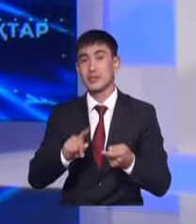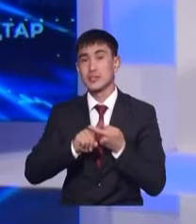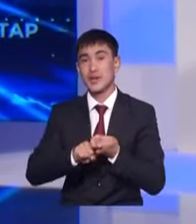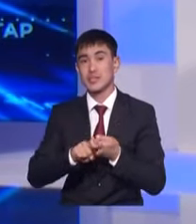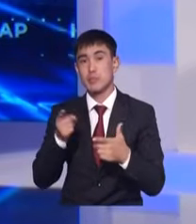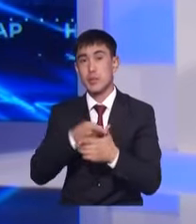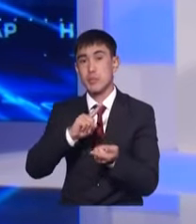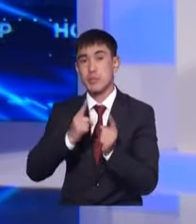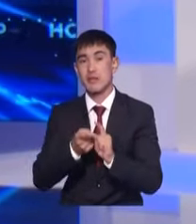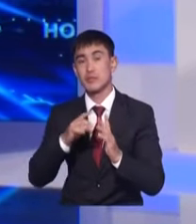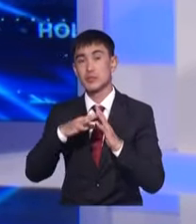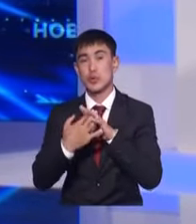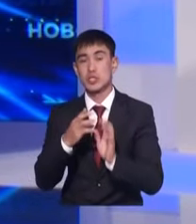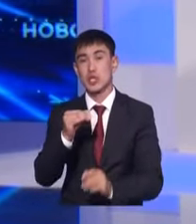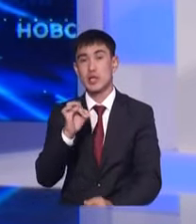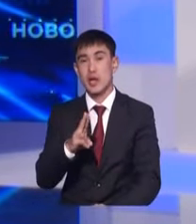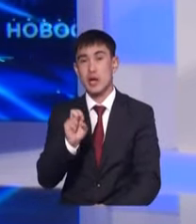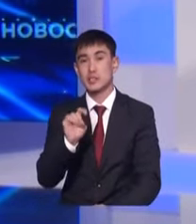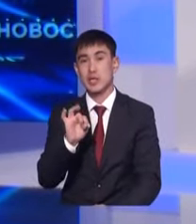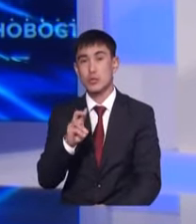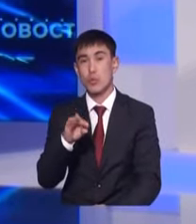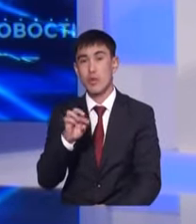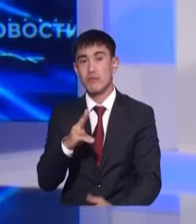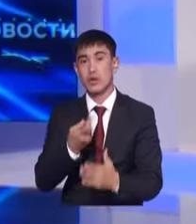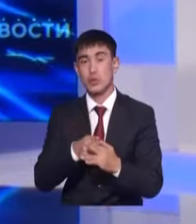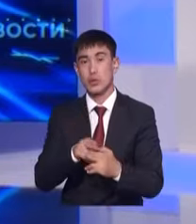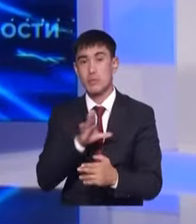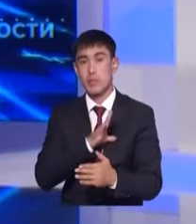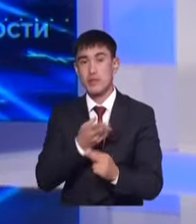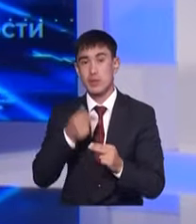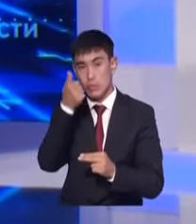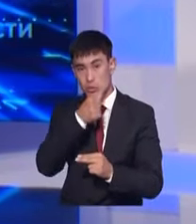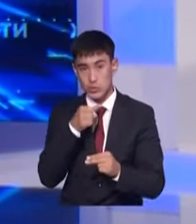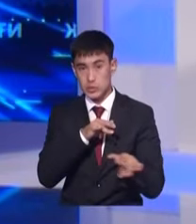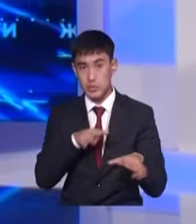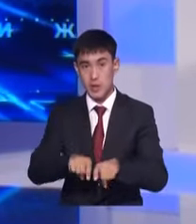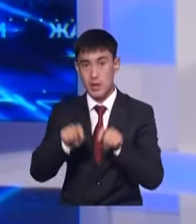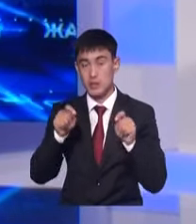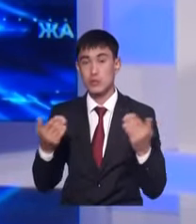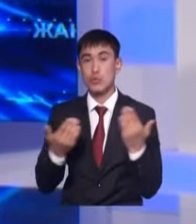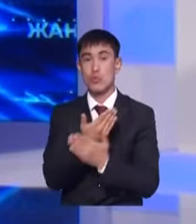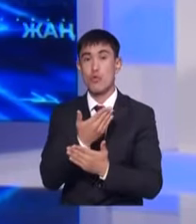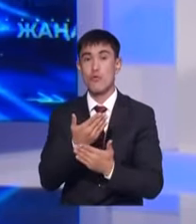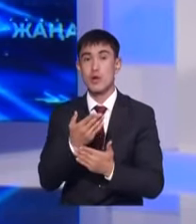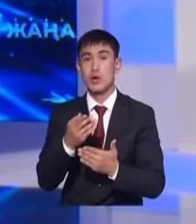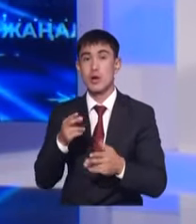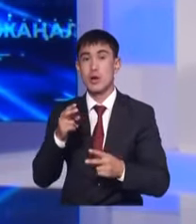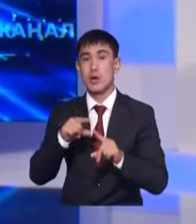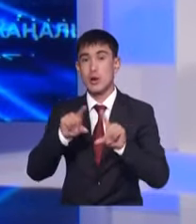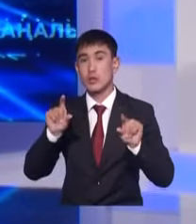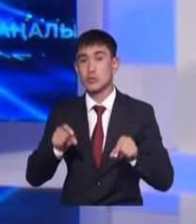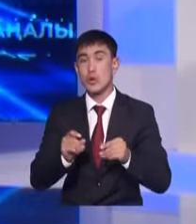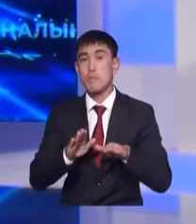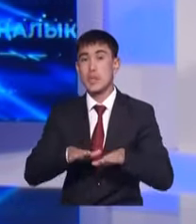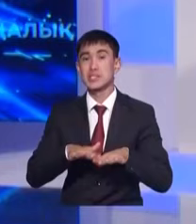открытие связано с переименованием сел Жайнахки Асхара Тухпанова, которое состоялось в этом году. В церемонии открытия новых конструкций приняли